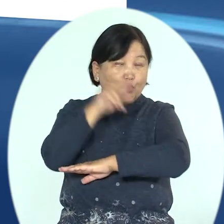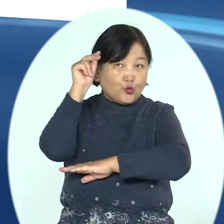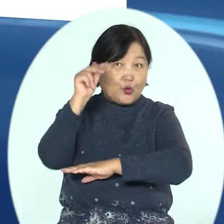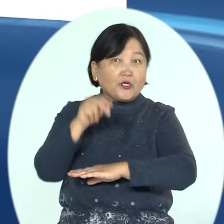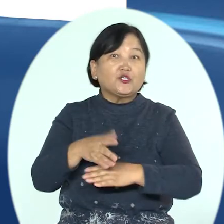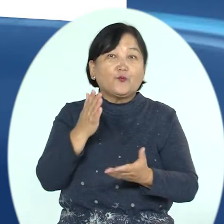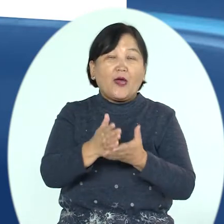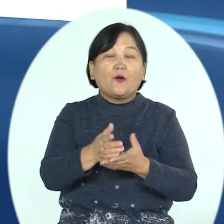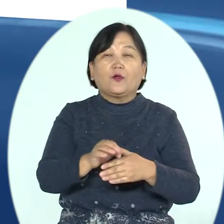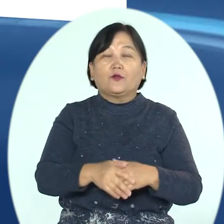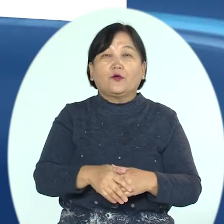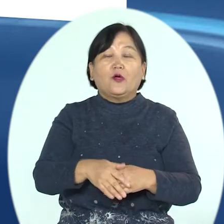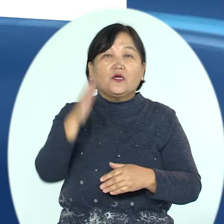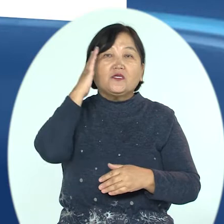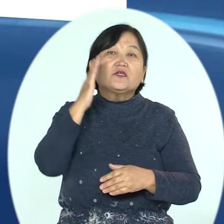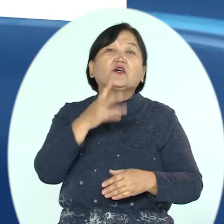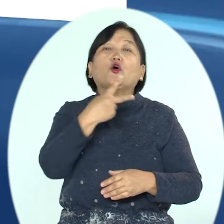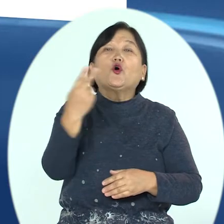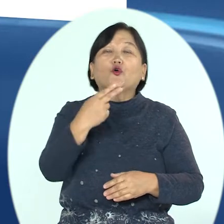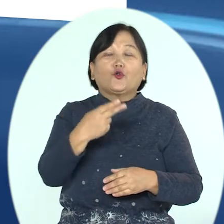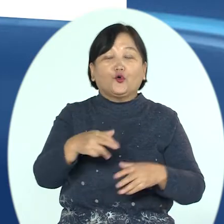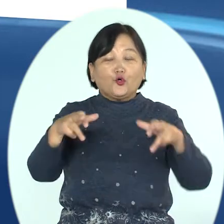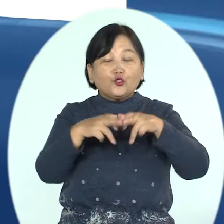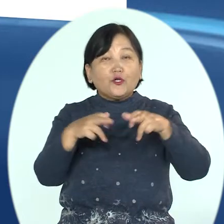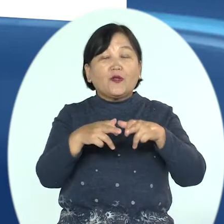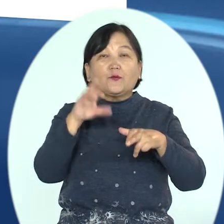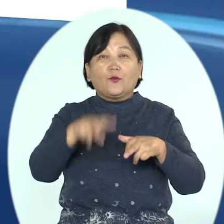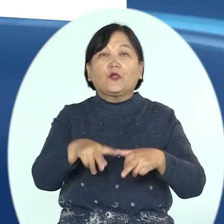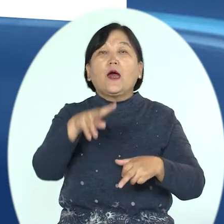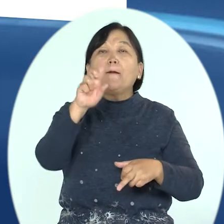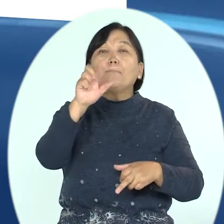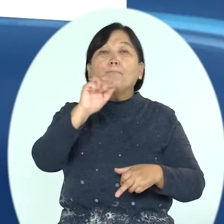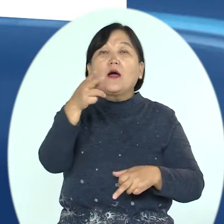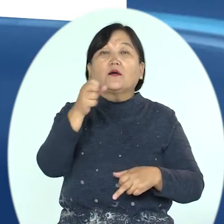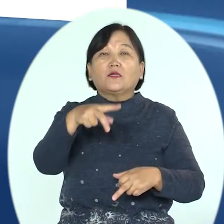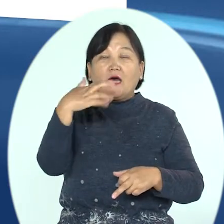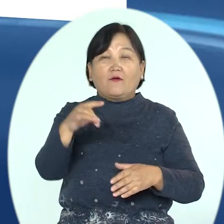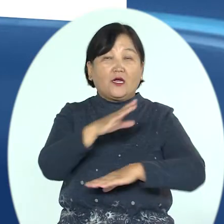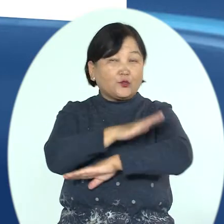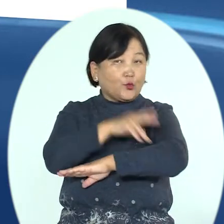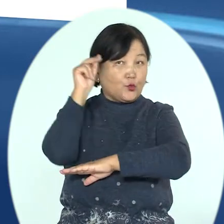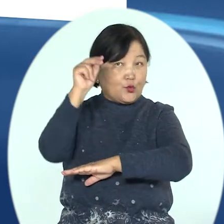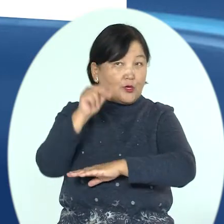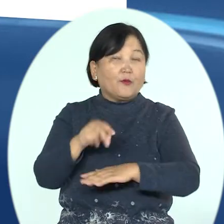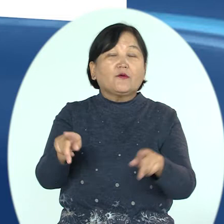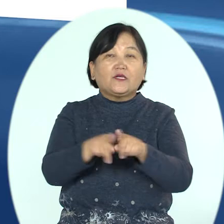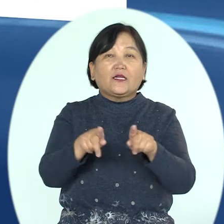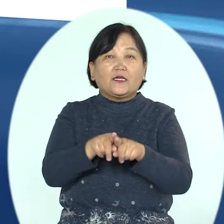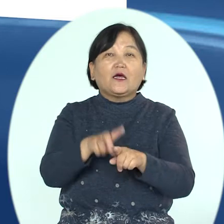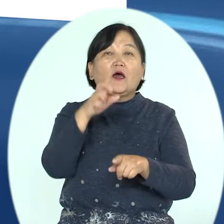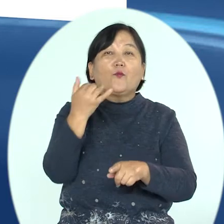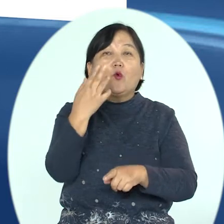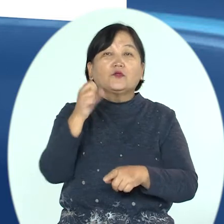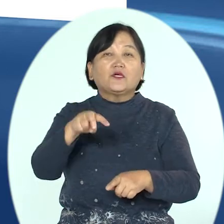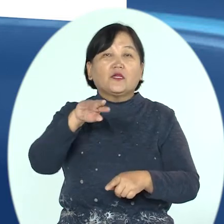тавд нь эцэг эх нь хоёулаа хөгжлийн бэрхшээлтэй бакалаврын зэргийн мөн суралцагч бол авах боломжтой. Төрөвний 2 дээр